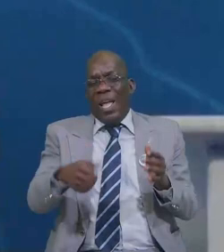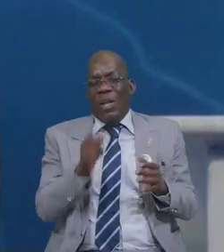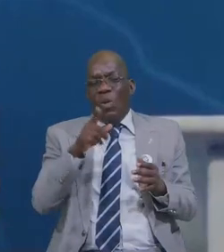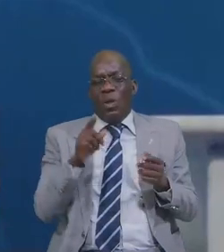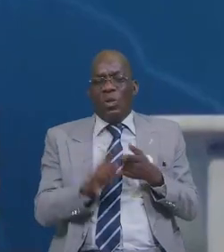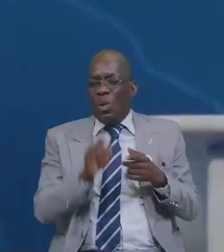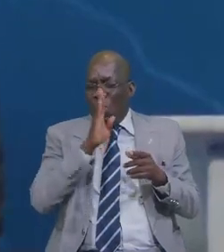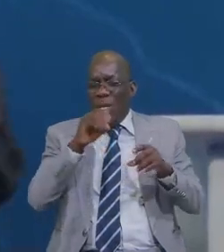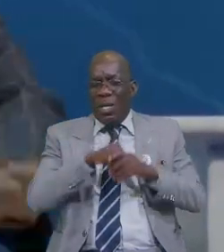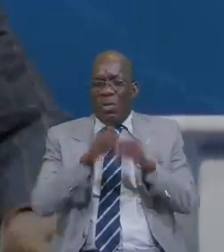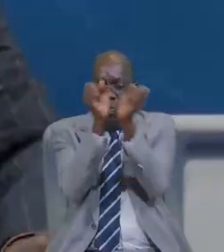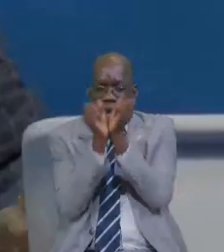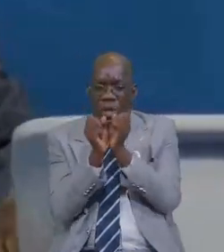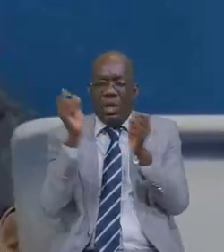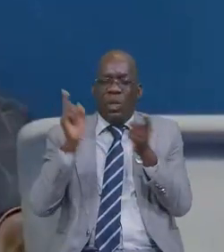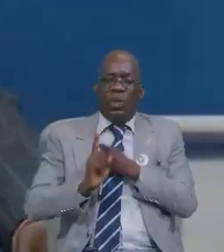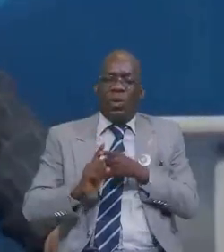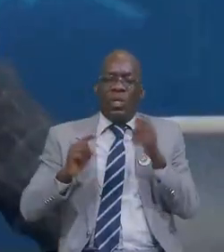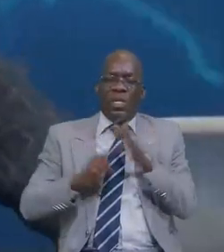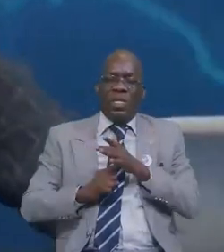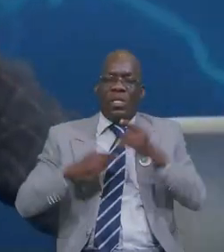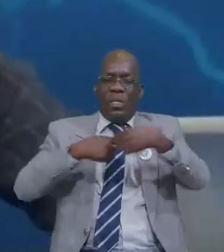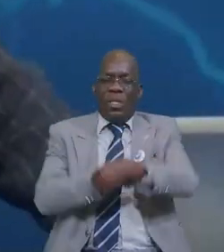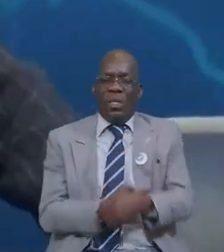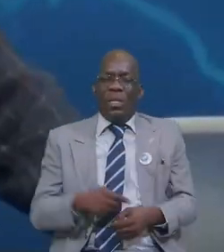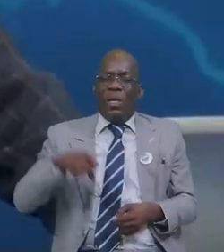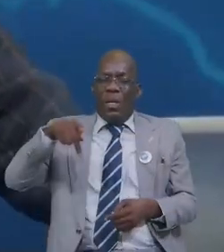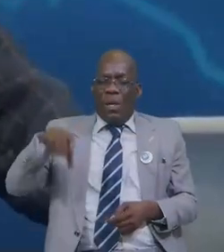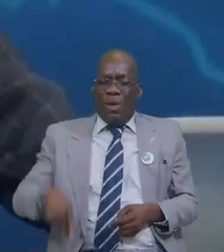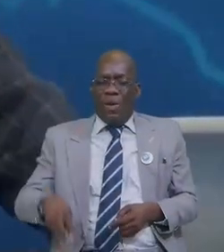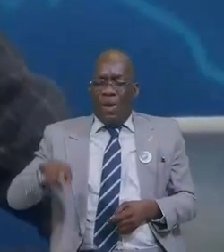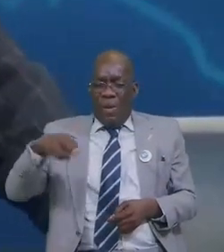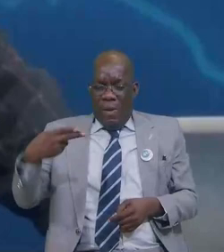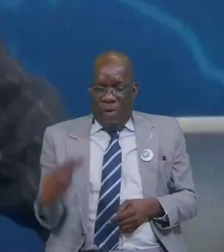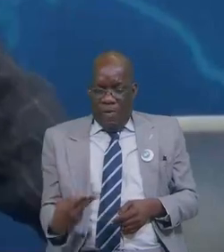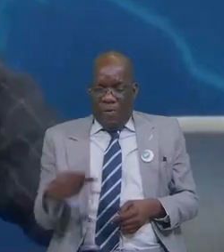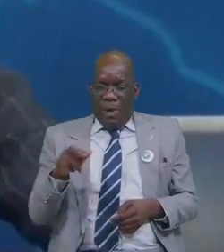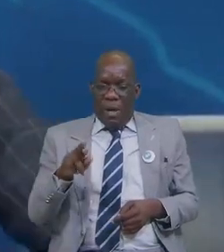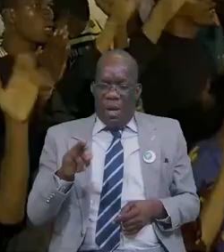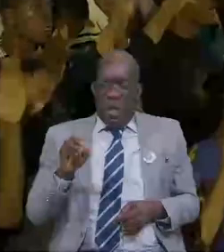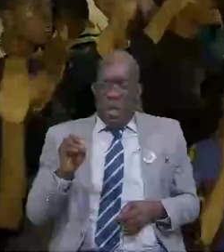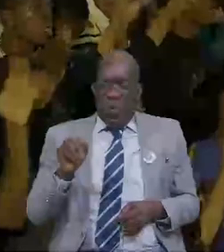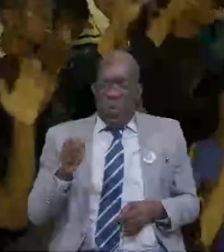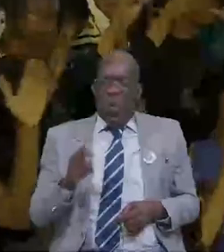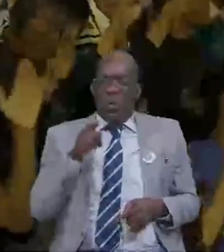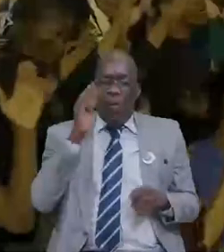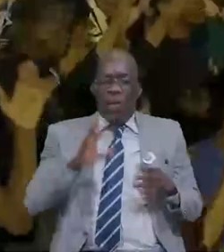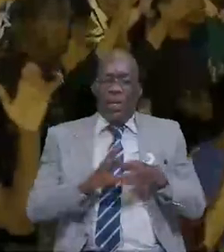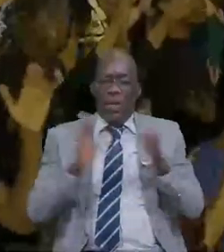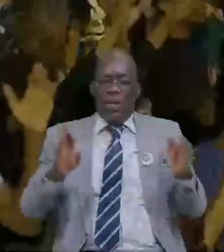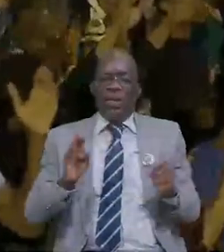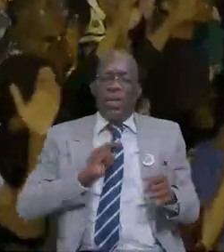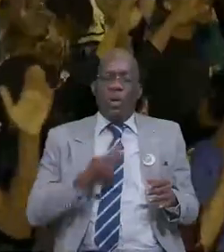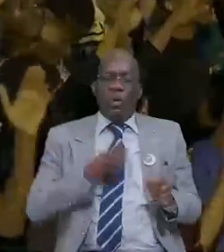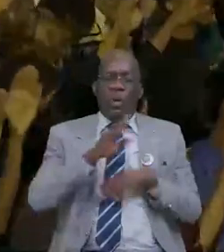esclavage à un pharaon moderne. Tu vas libérer ton peuple ce soir au nom de